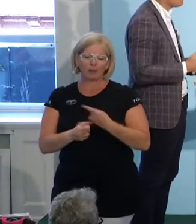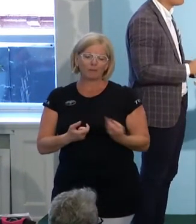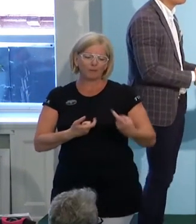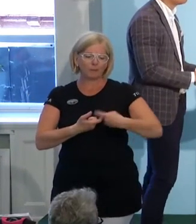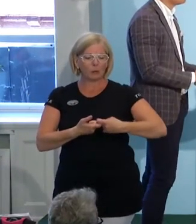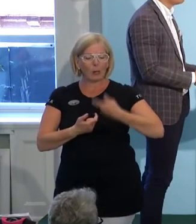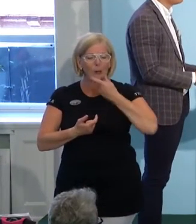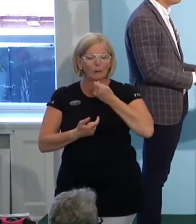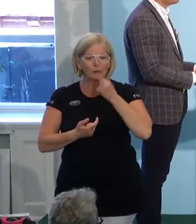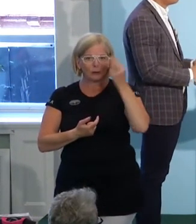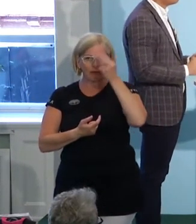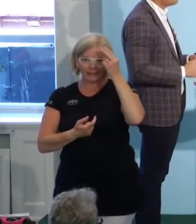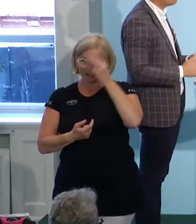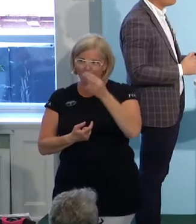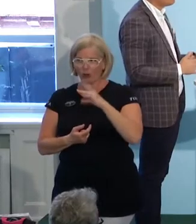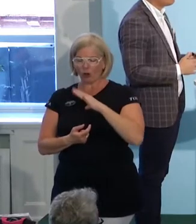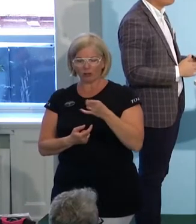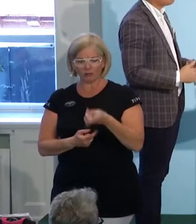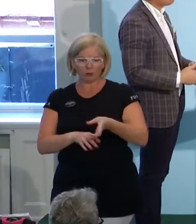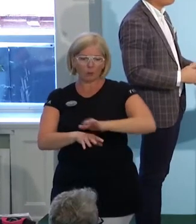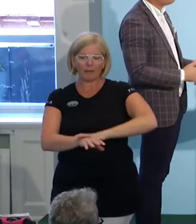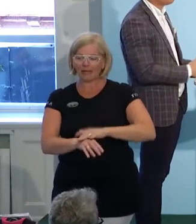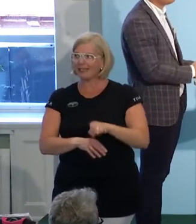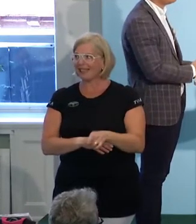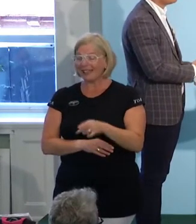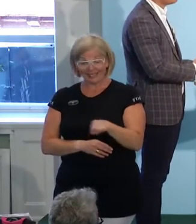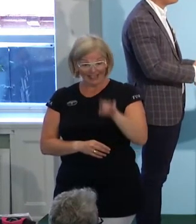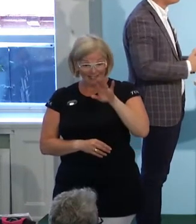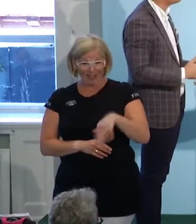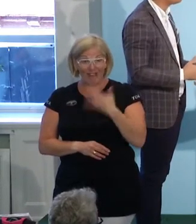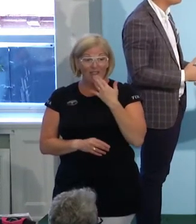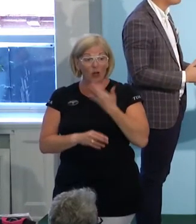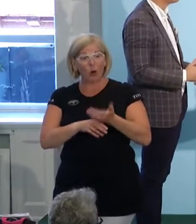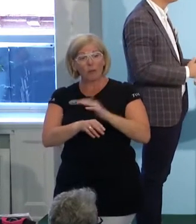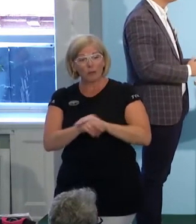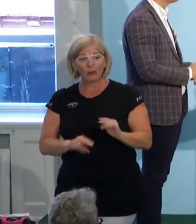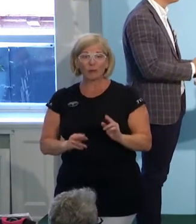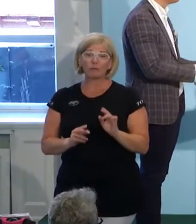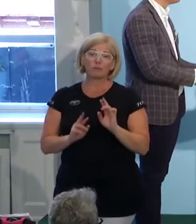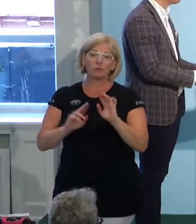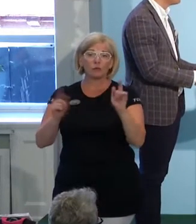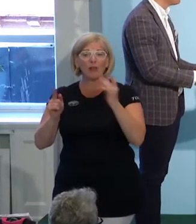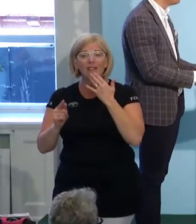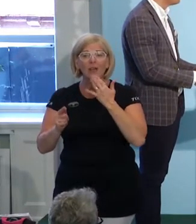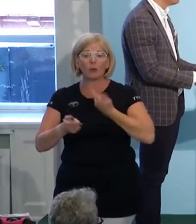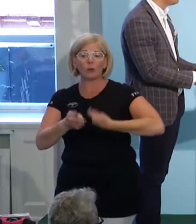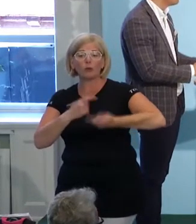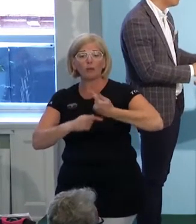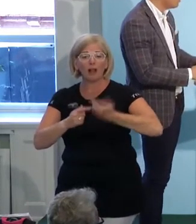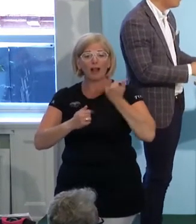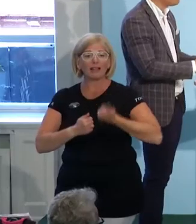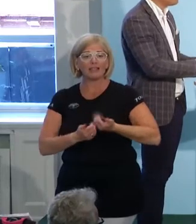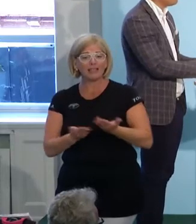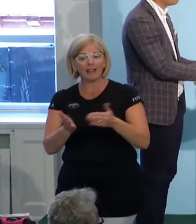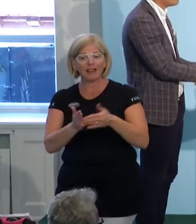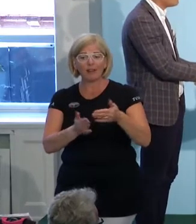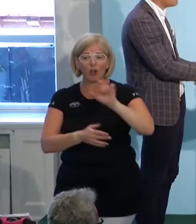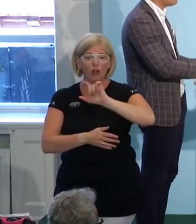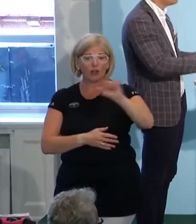den sortens kompetens. Känner ni att ni har koll på vilken kompetens som kommer ut i de olika utbildningsformerna och faktiskt de kan ge er som företag? Alltså, har ni koll på